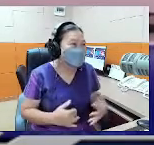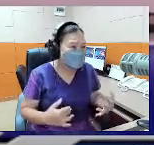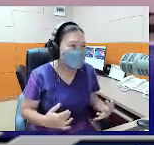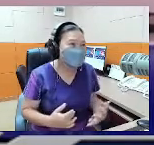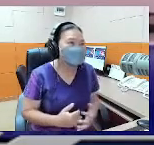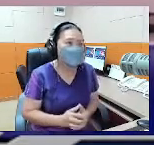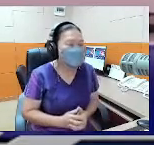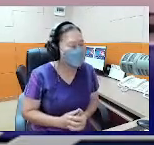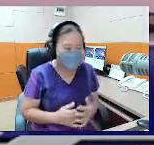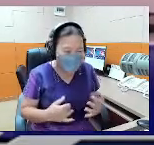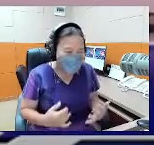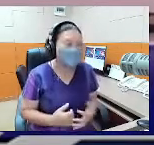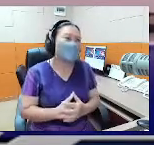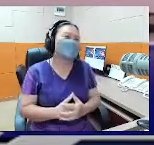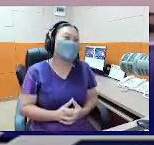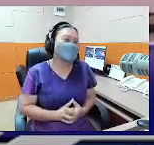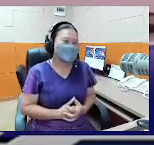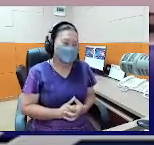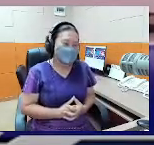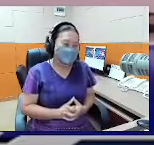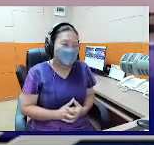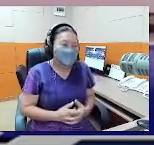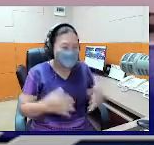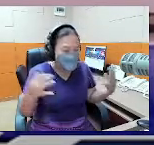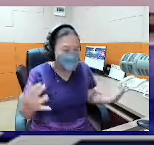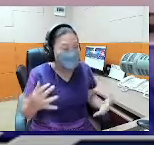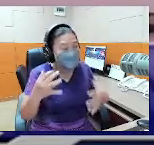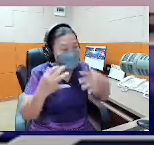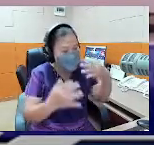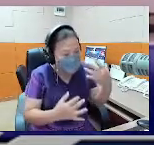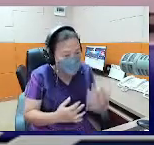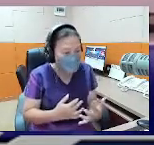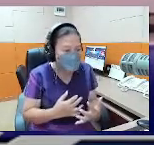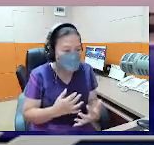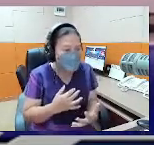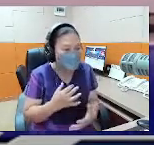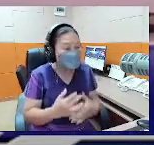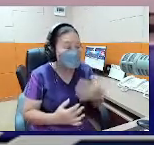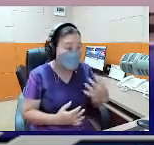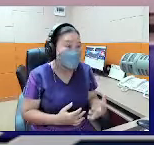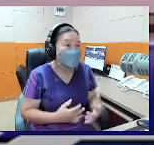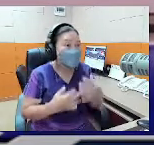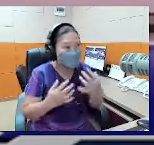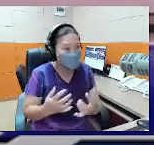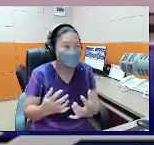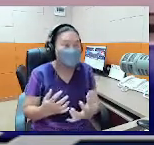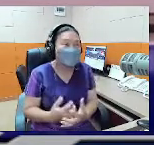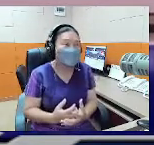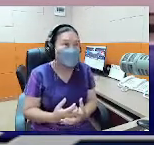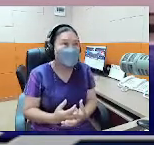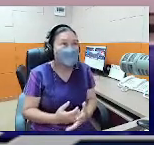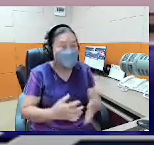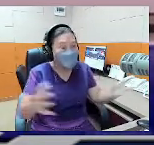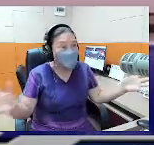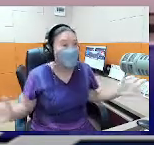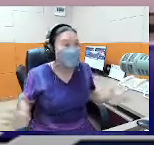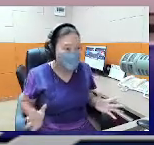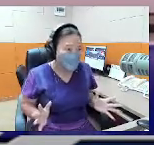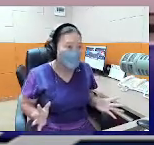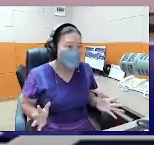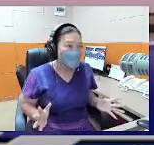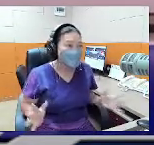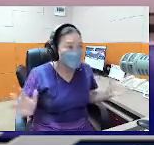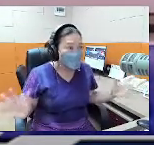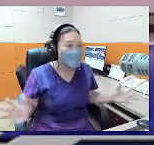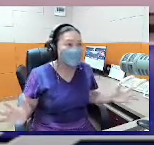ดับนานาชาติกันมาแบบโอ้โหเยอะแยะมากมายเลยทีเดียวทีนี้วันนี้เราจะมาเจาะลึกเรื่องของธุรกิจอาหารฮาลาลเนื่องจากว่าในภูมิภาคอาเ